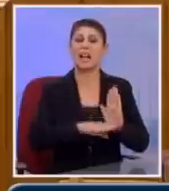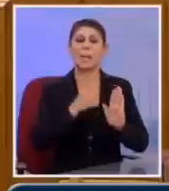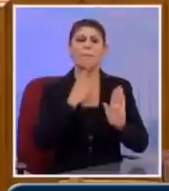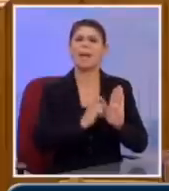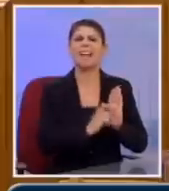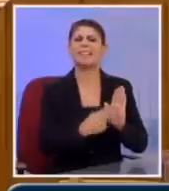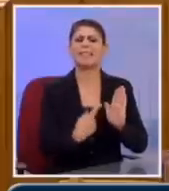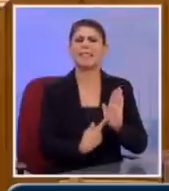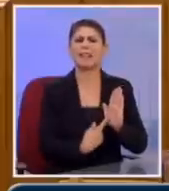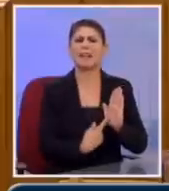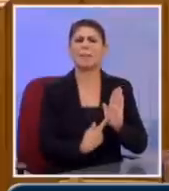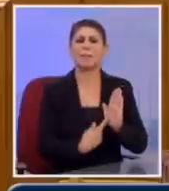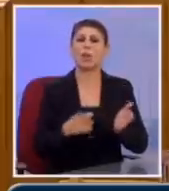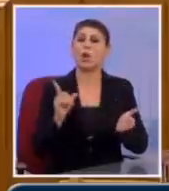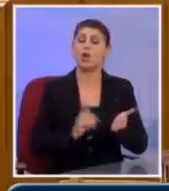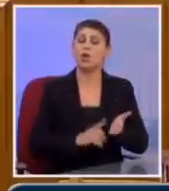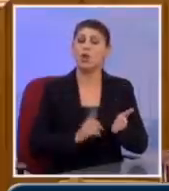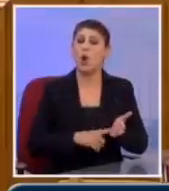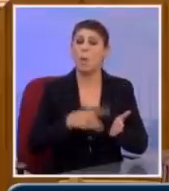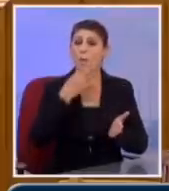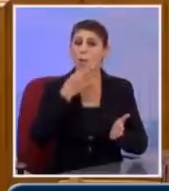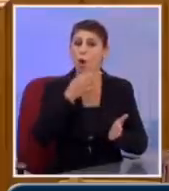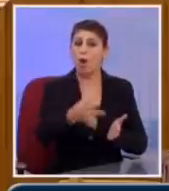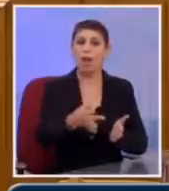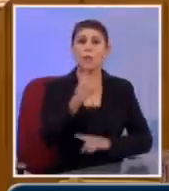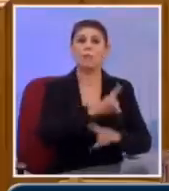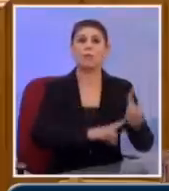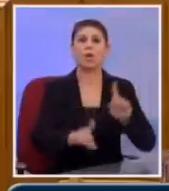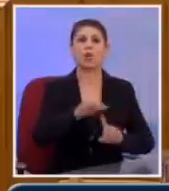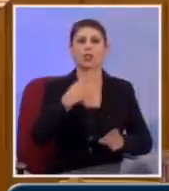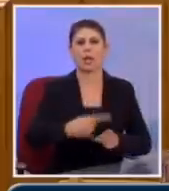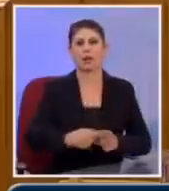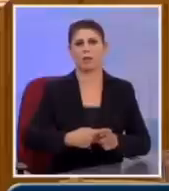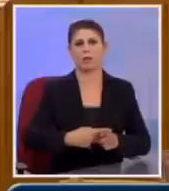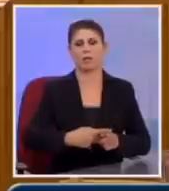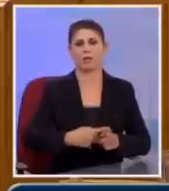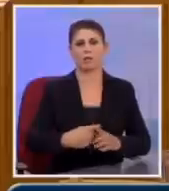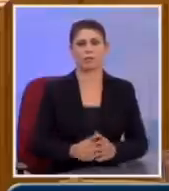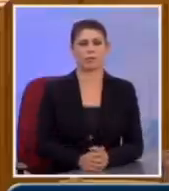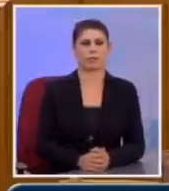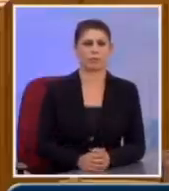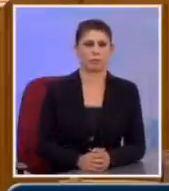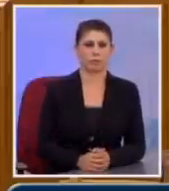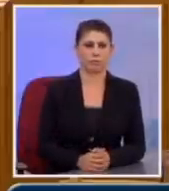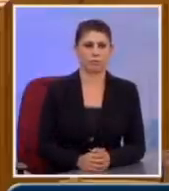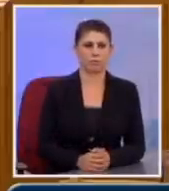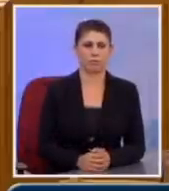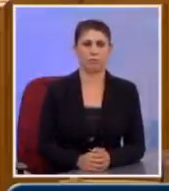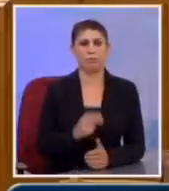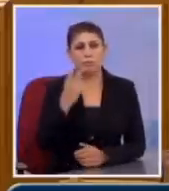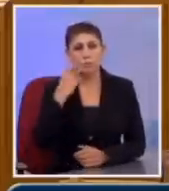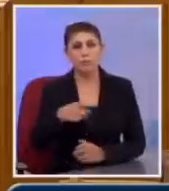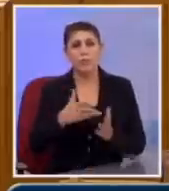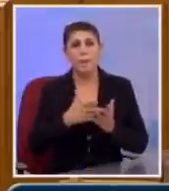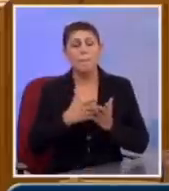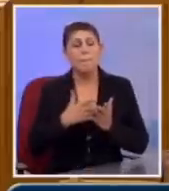λέει ότι νόμος ορίζει ποιος είναι Έλληνας, να δούμε αυτή τη